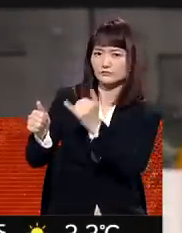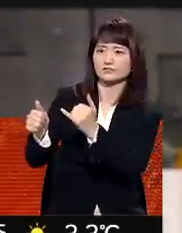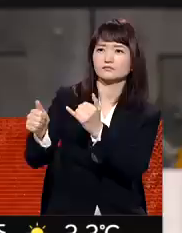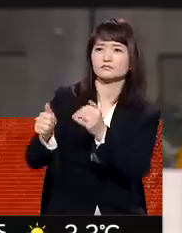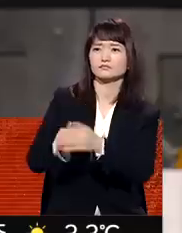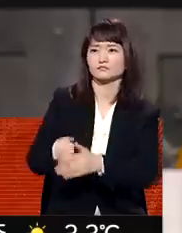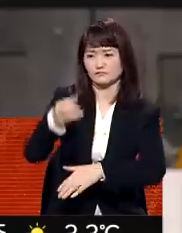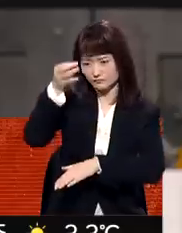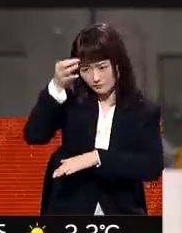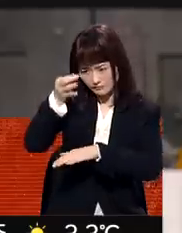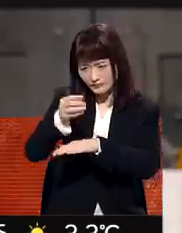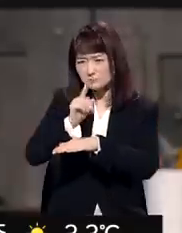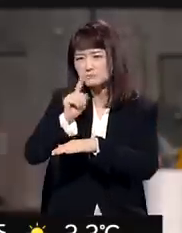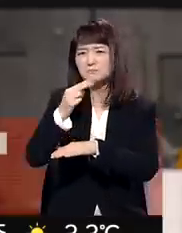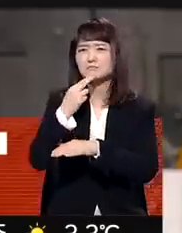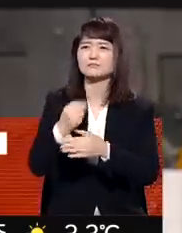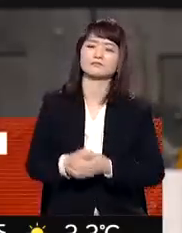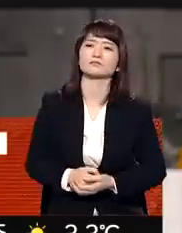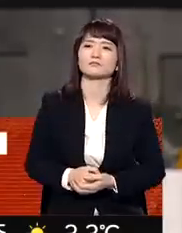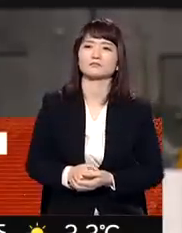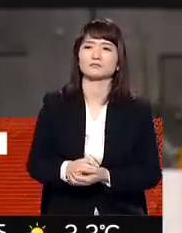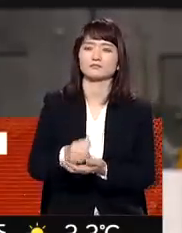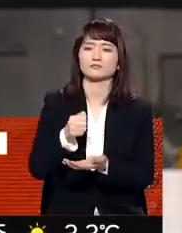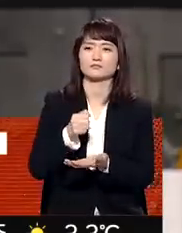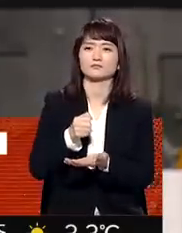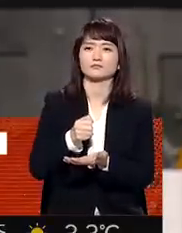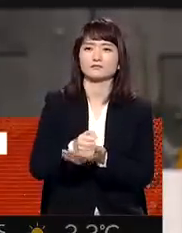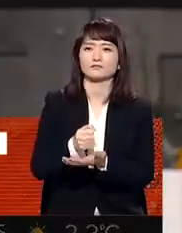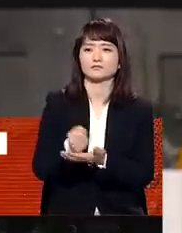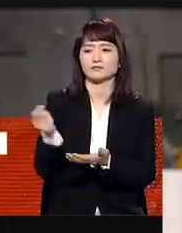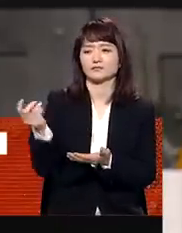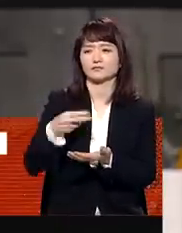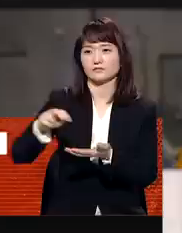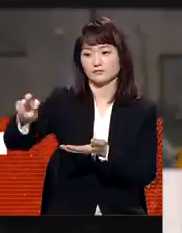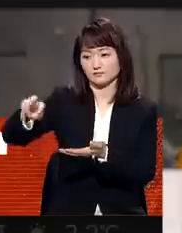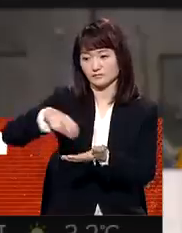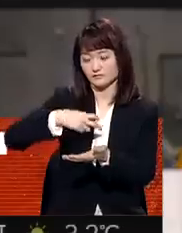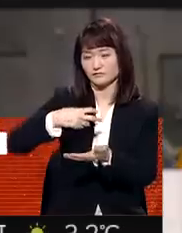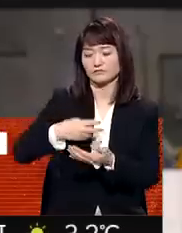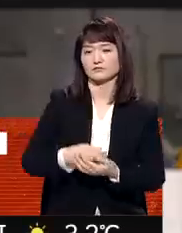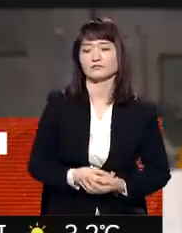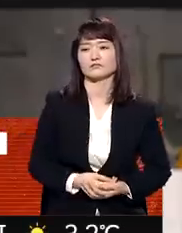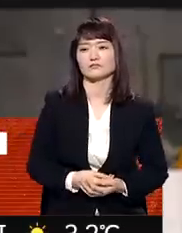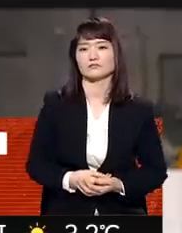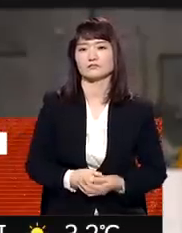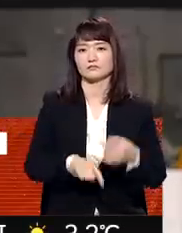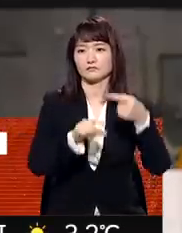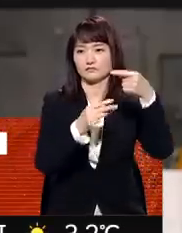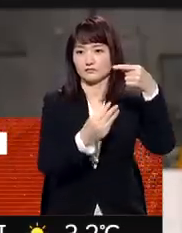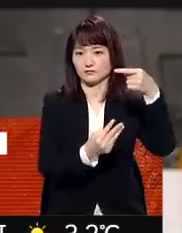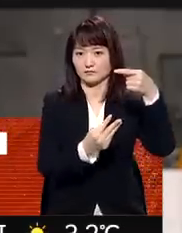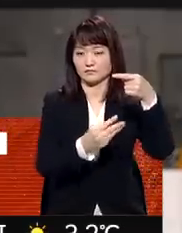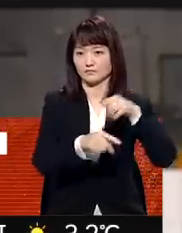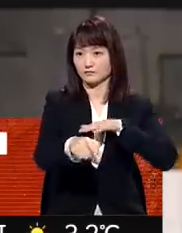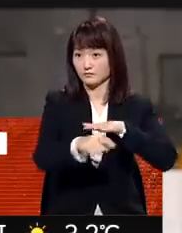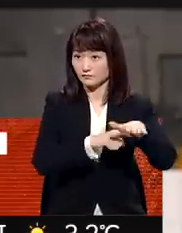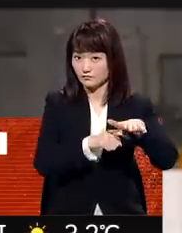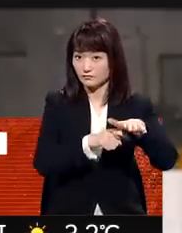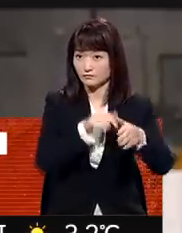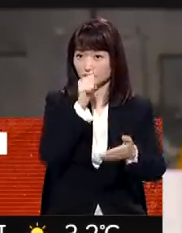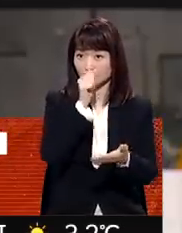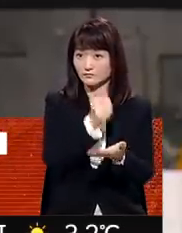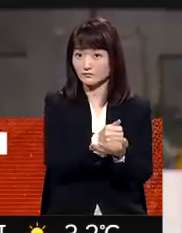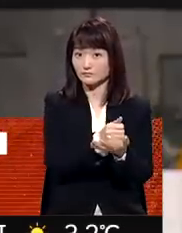사과하는 말은 없고 계좌번호만 붙여 달라고 했던 거예요 그런데 아시다시피 1월 3일 날 절도한 사건은